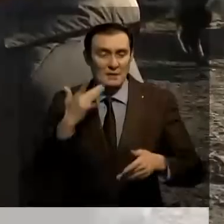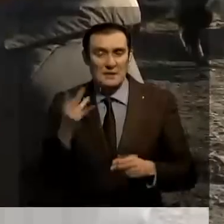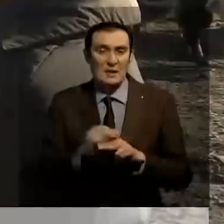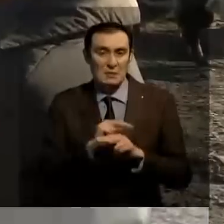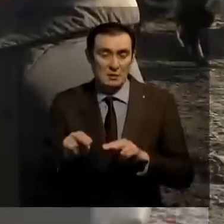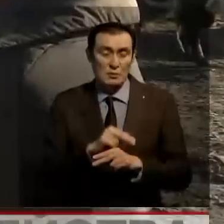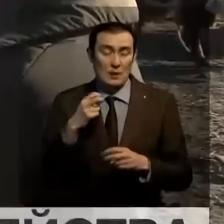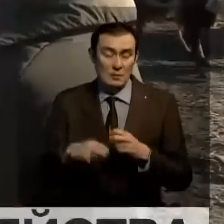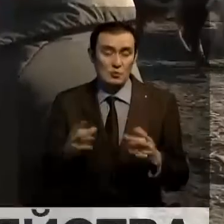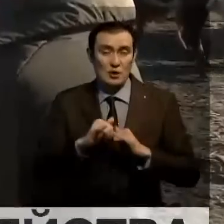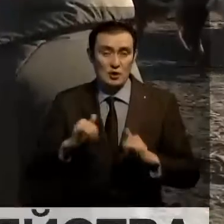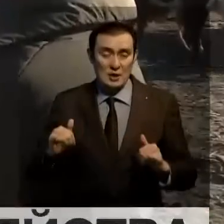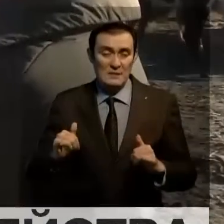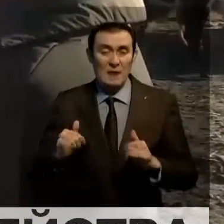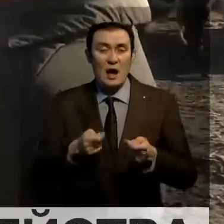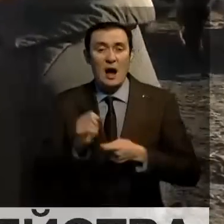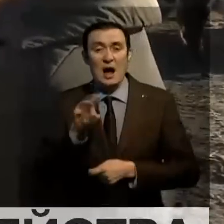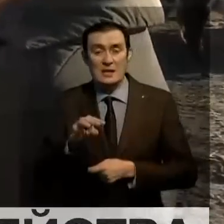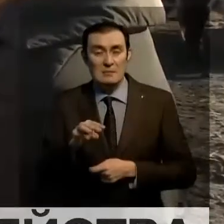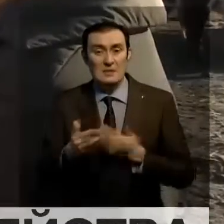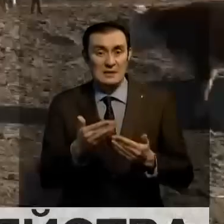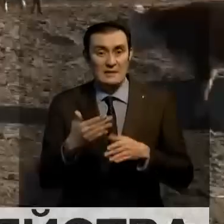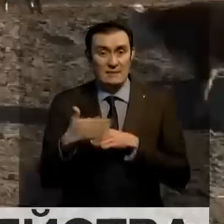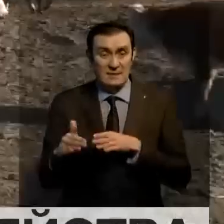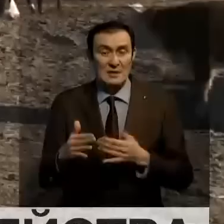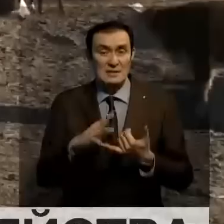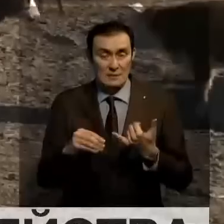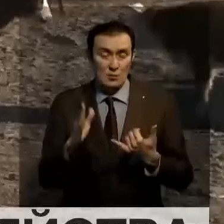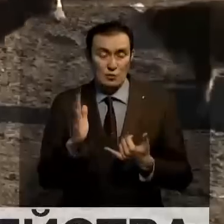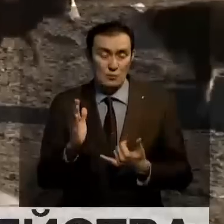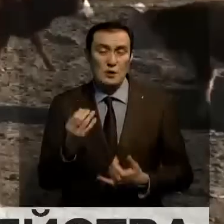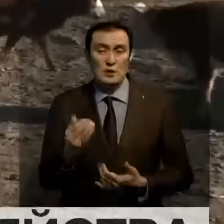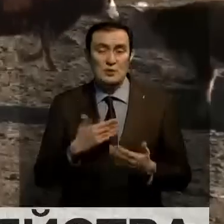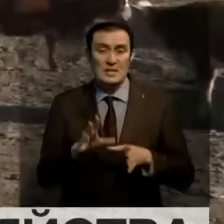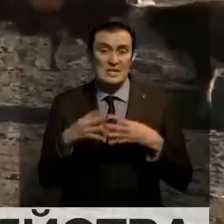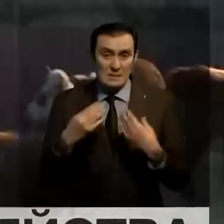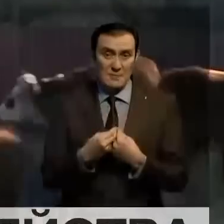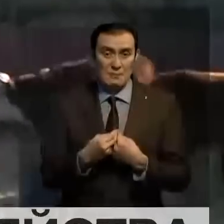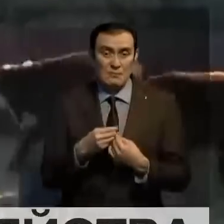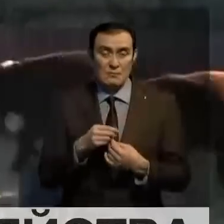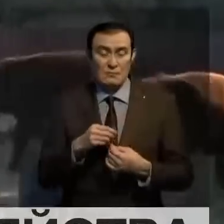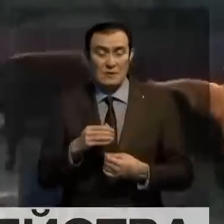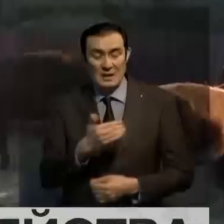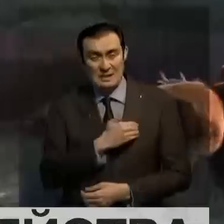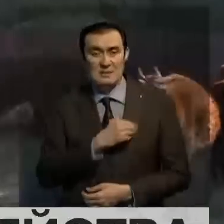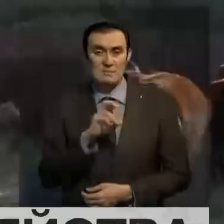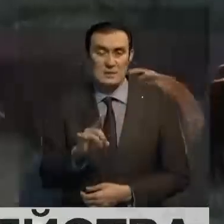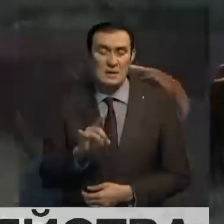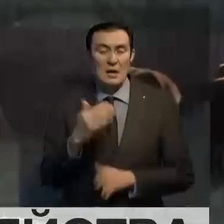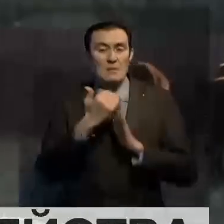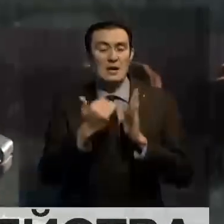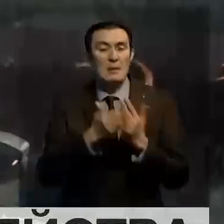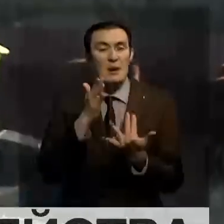ломается. Планируем расширяться районным акиматом, если выделят землю. В планах, конечно, если мы семейно этим занимаемся, хотелось бы. Программа